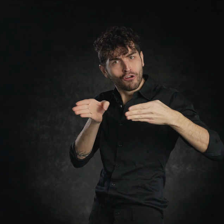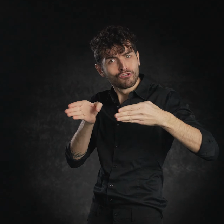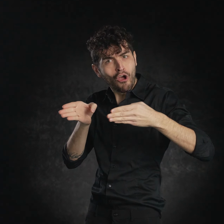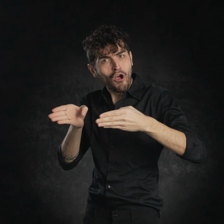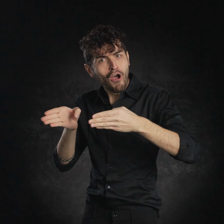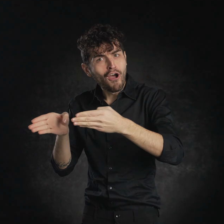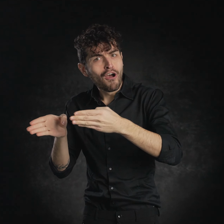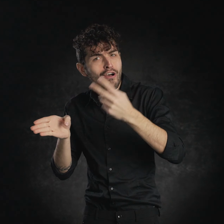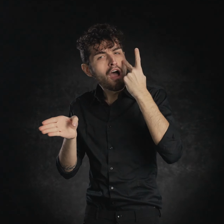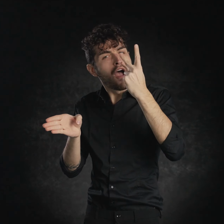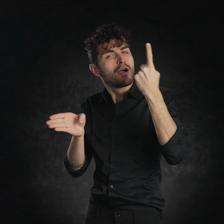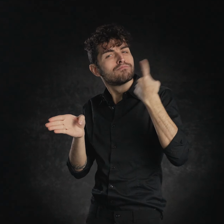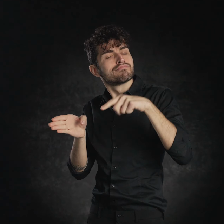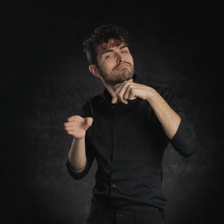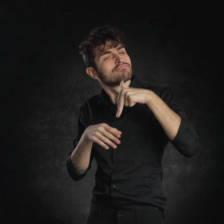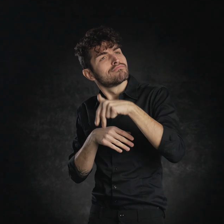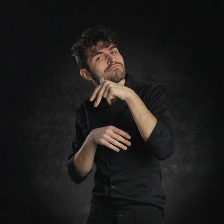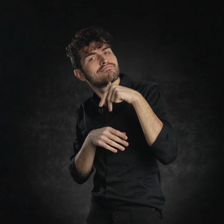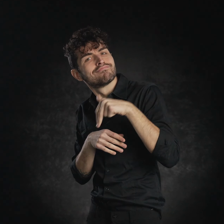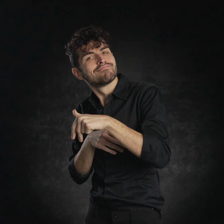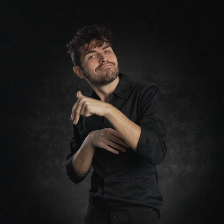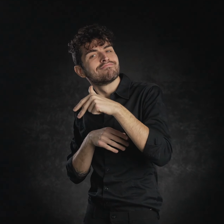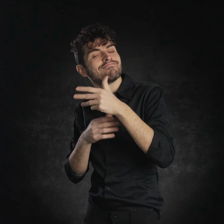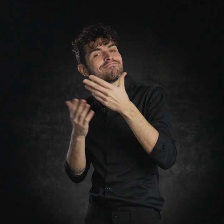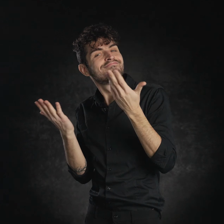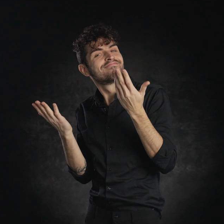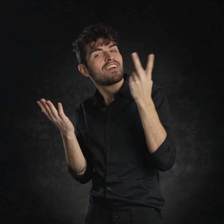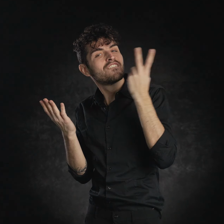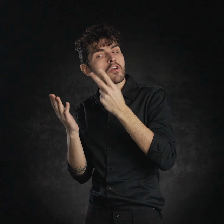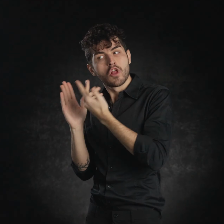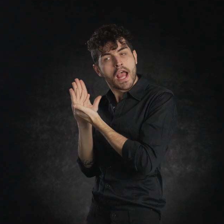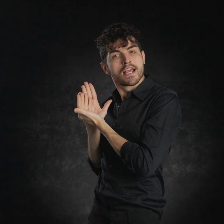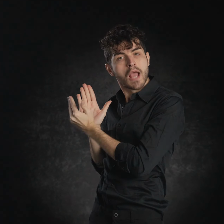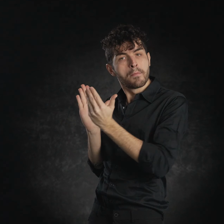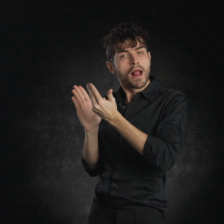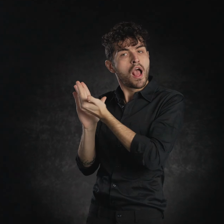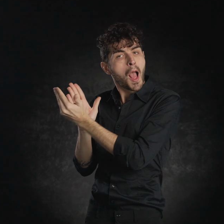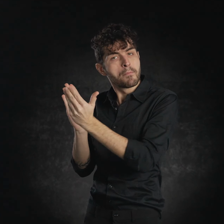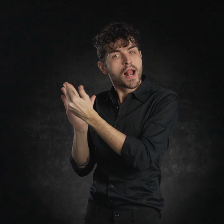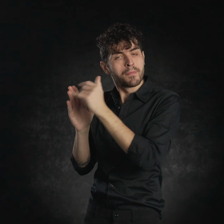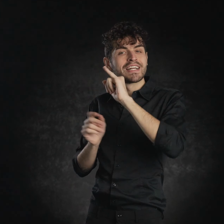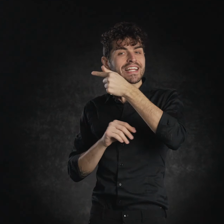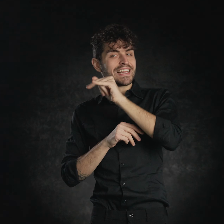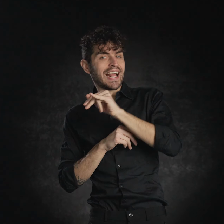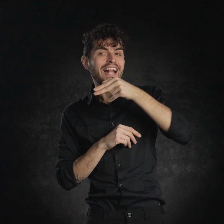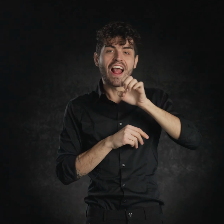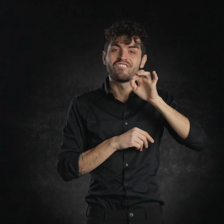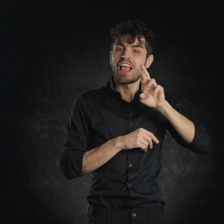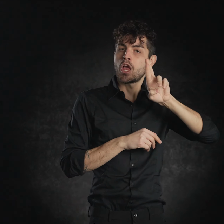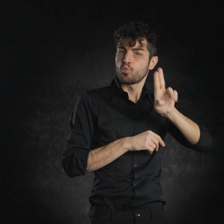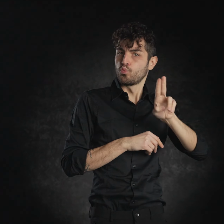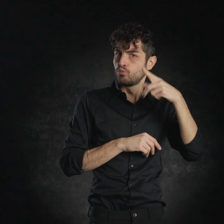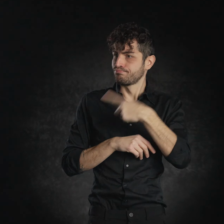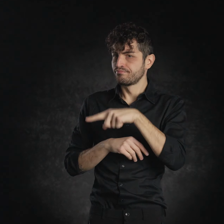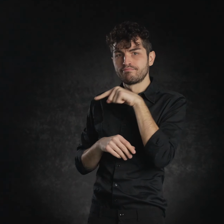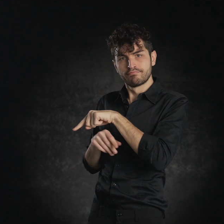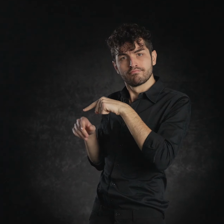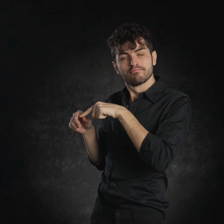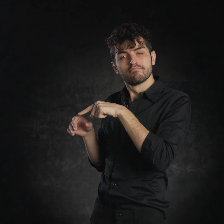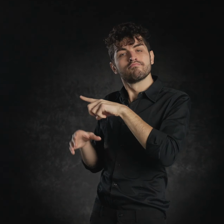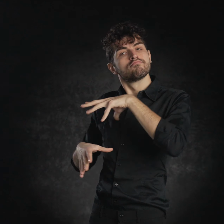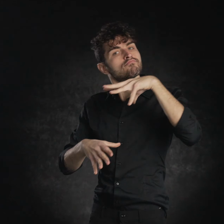quindi il corridoio e camminiamo come se fossimo davvero